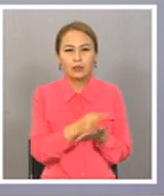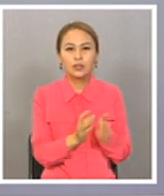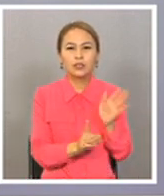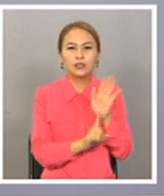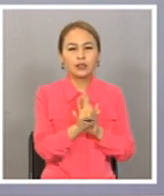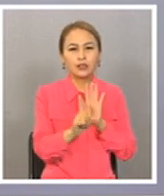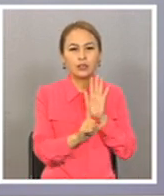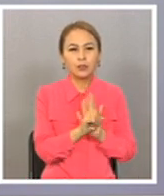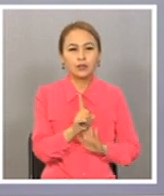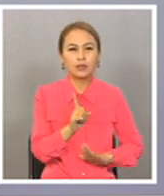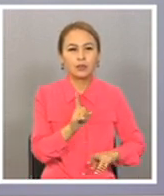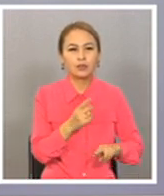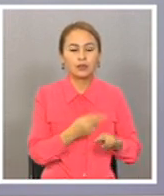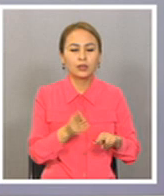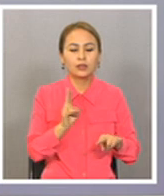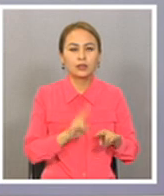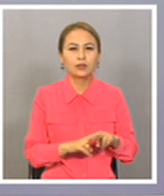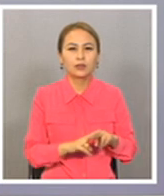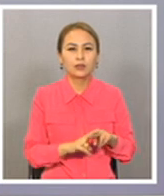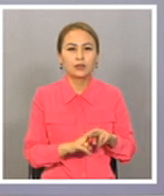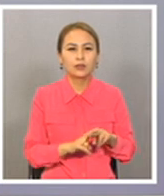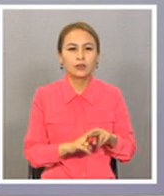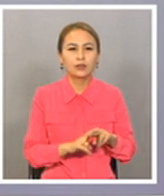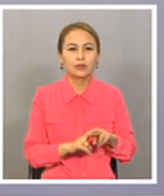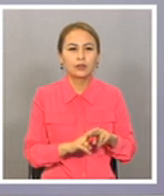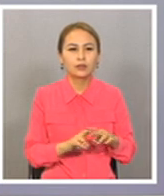ойдамын. Бүгінгі сабағымызды